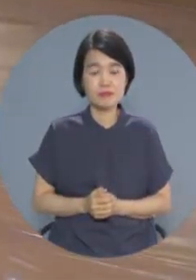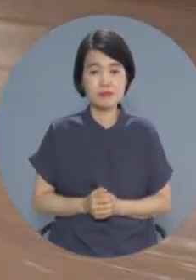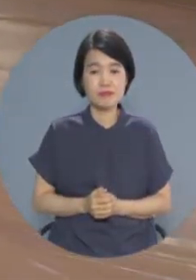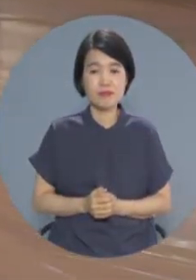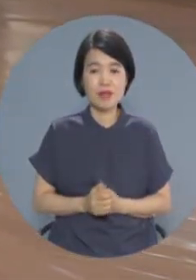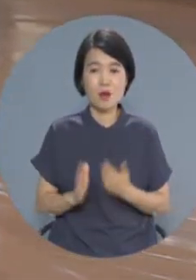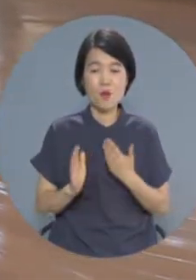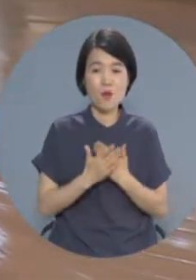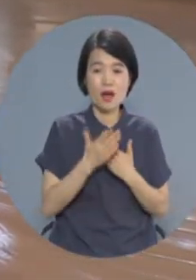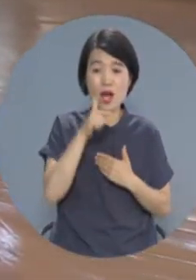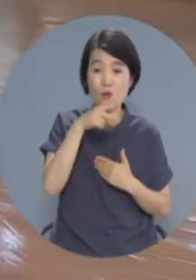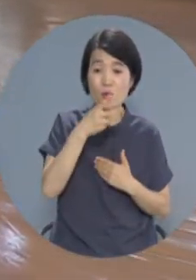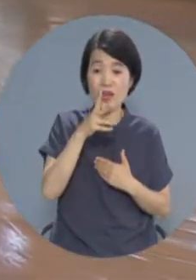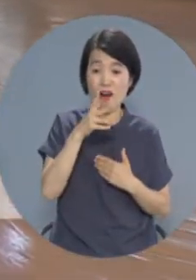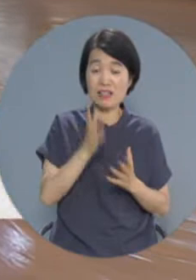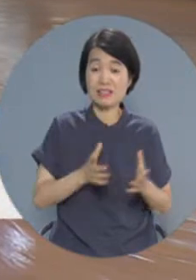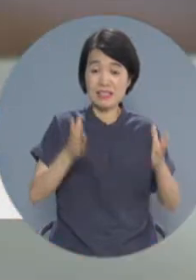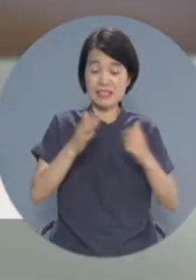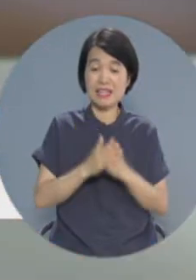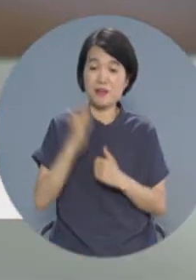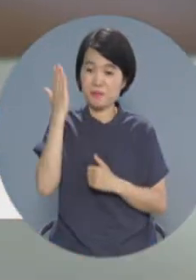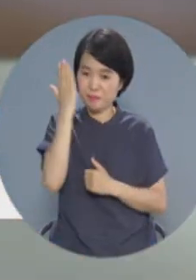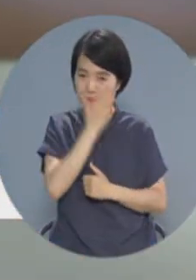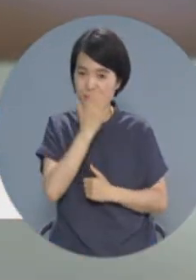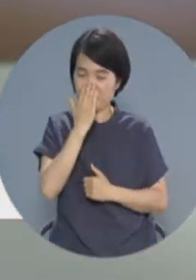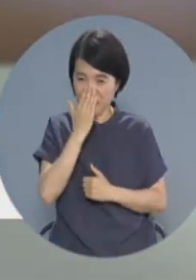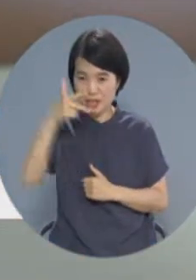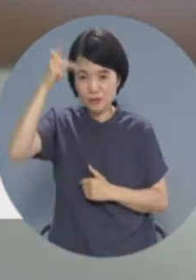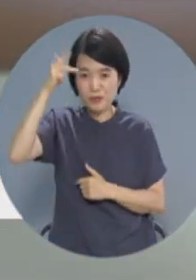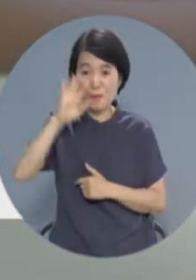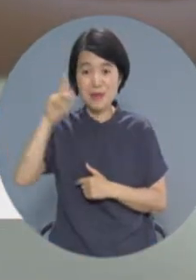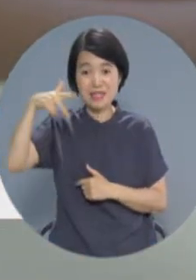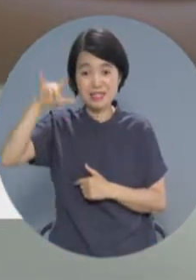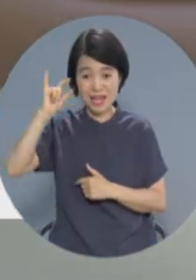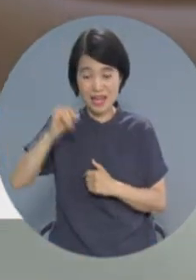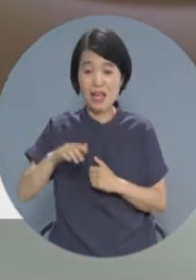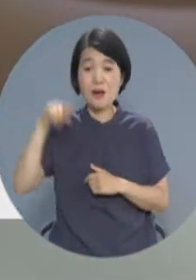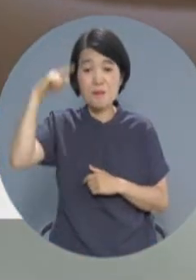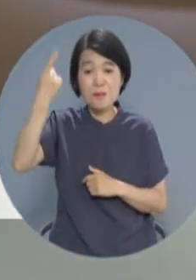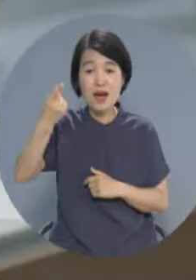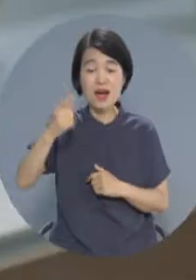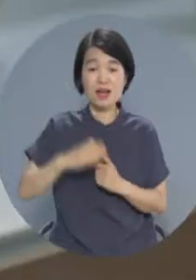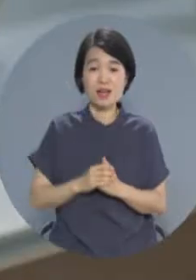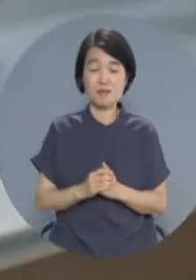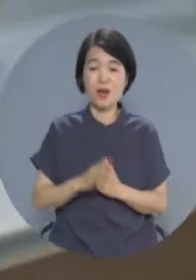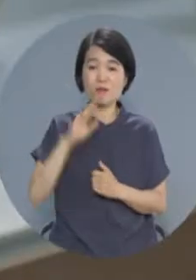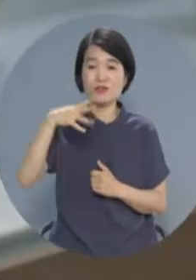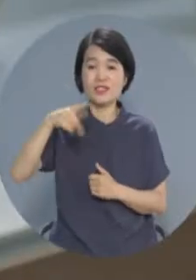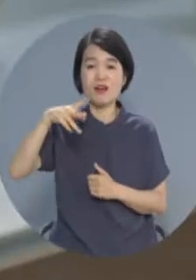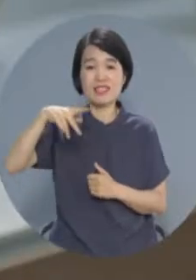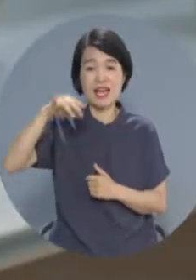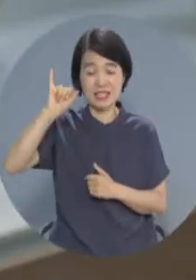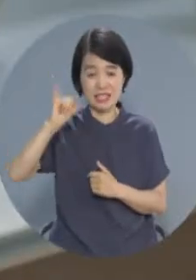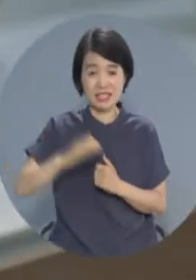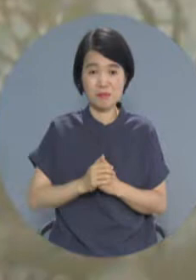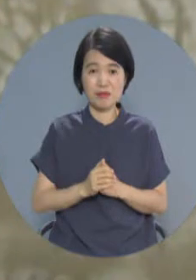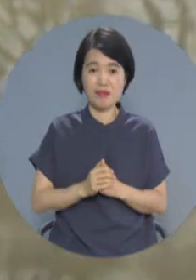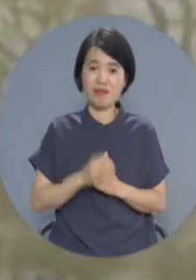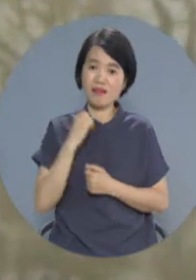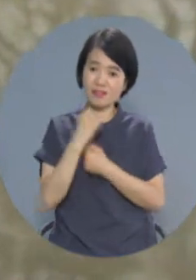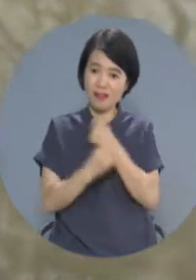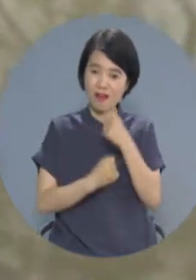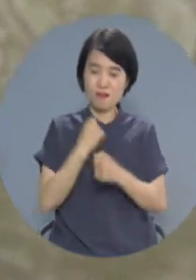화려한 고려 청자에서 단아한 조선 백자로 넘어가는 시기에 등장했던 분청사기. 투박하지만 자유분방한 멋이